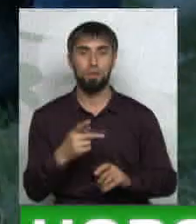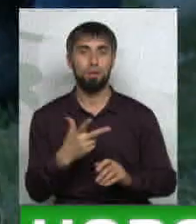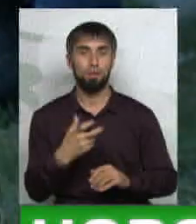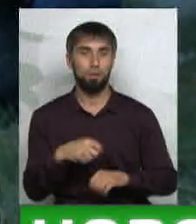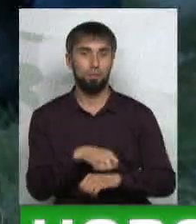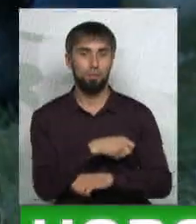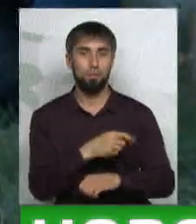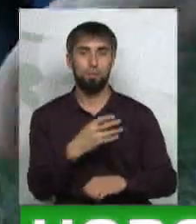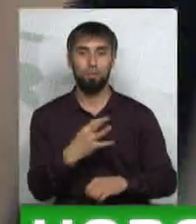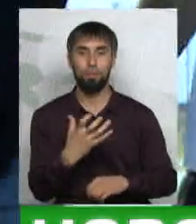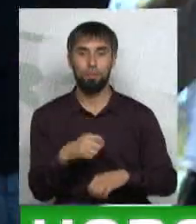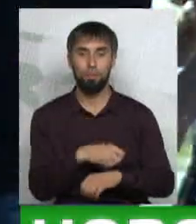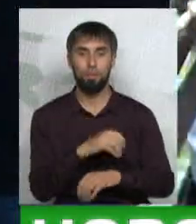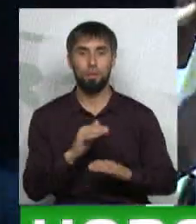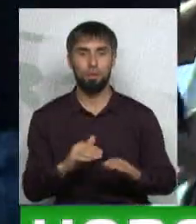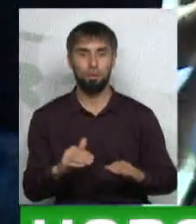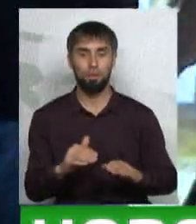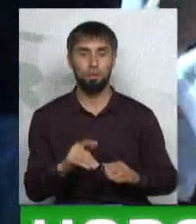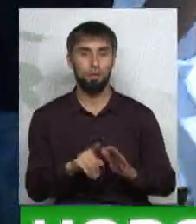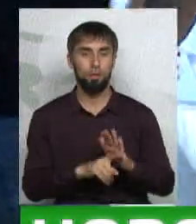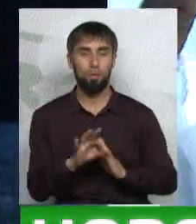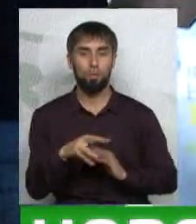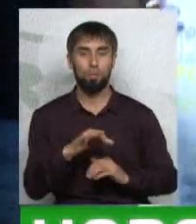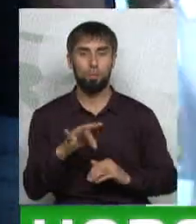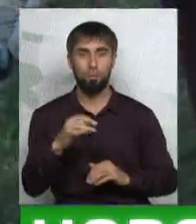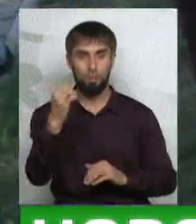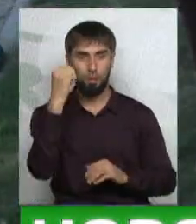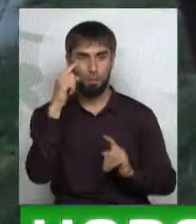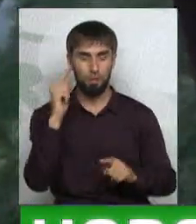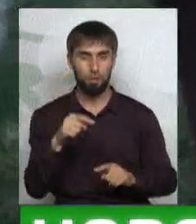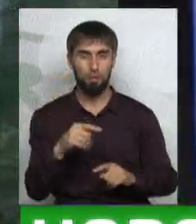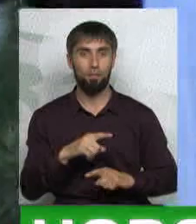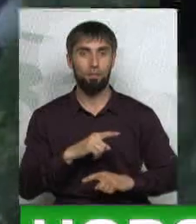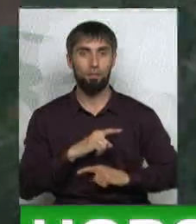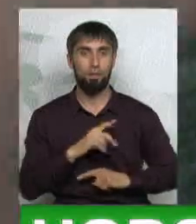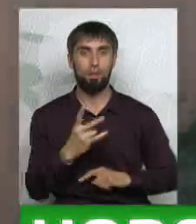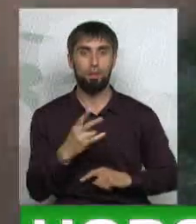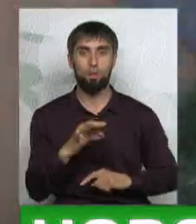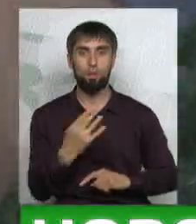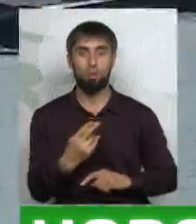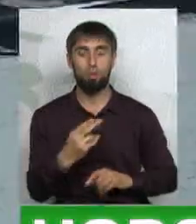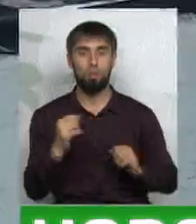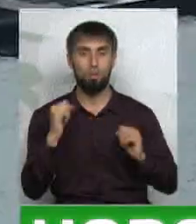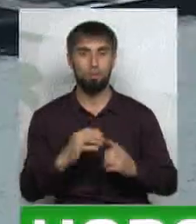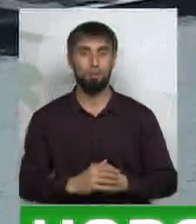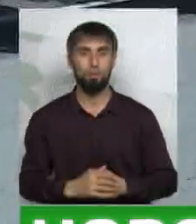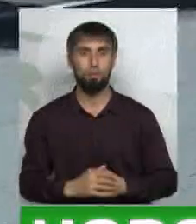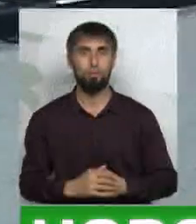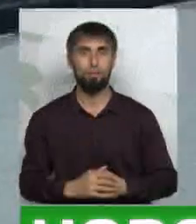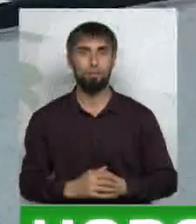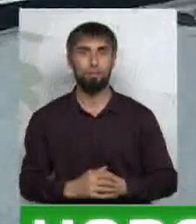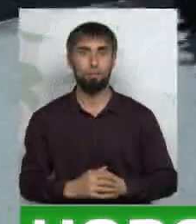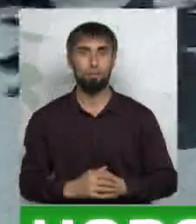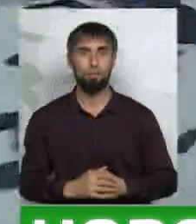1300 метров, ну а 500 метров – детям. Стартуют они от мемориала памяти и славы. Финиш у Назрановского дворца спорта.